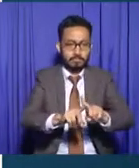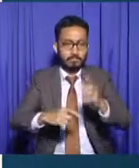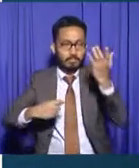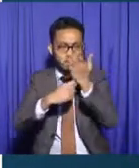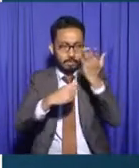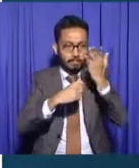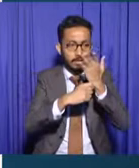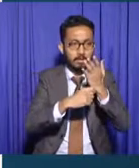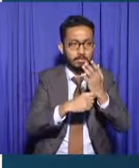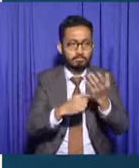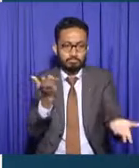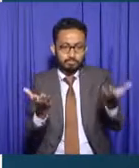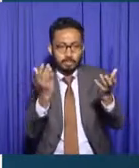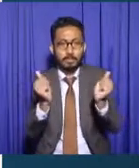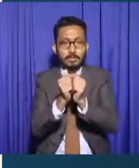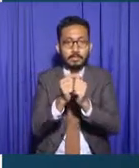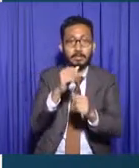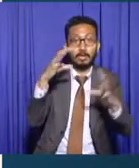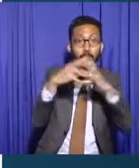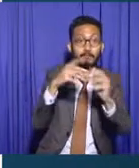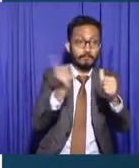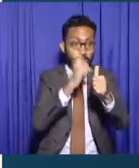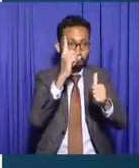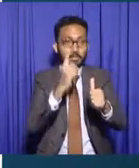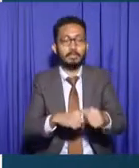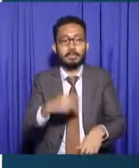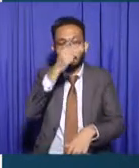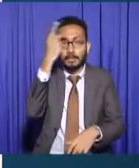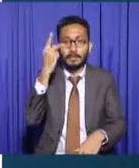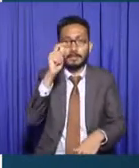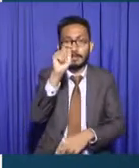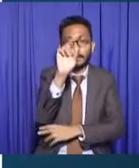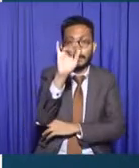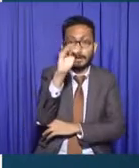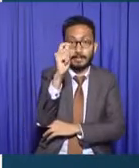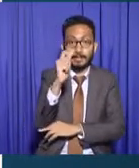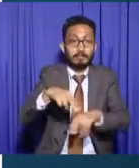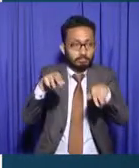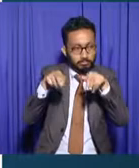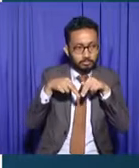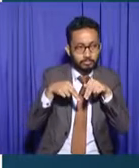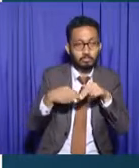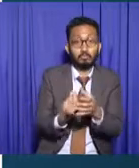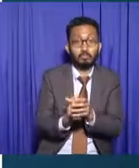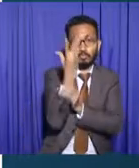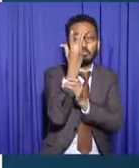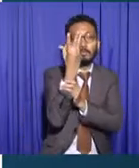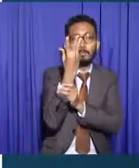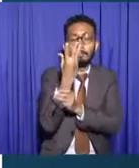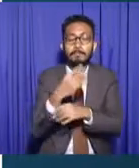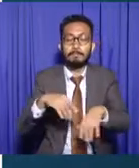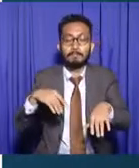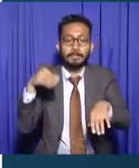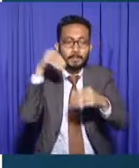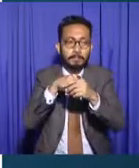variasinya bertambah berbanding kacukan pertama Kirana